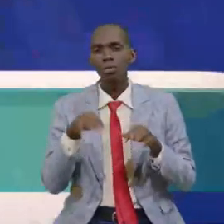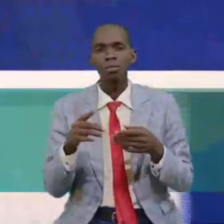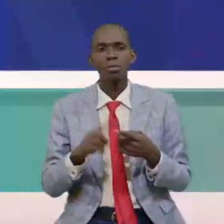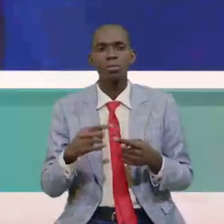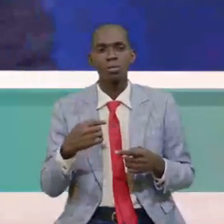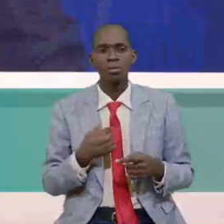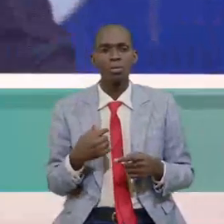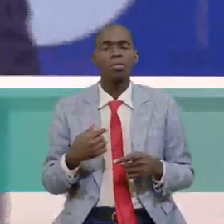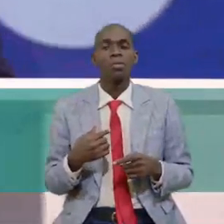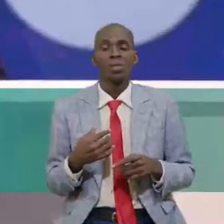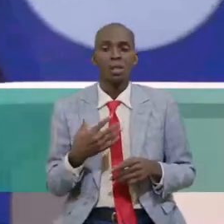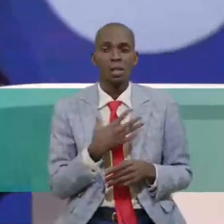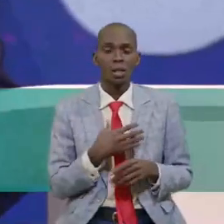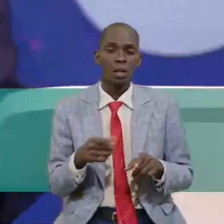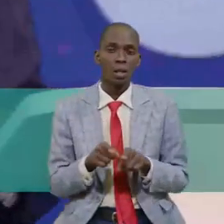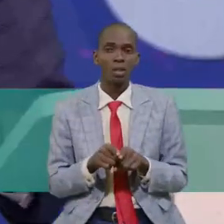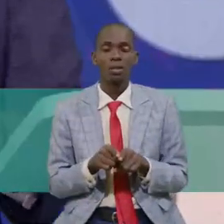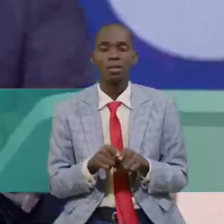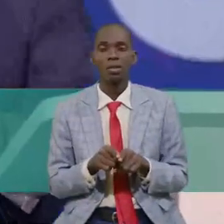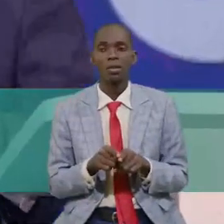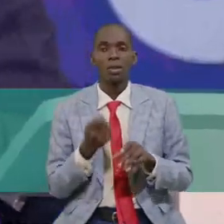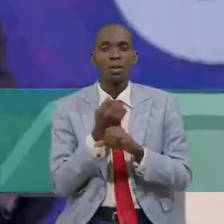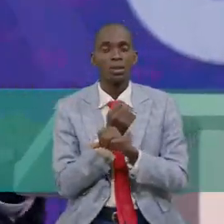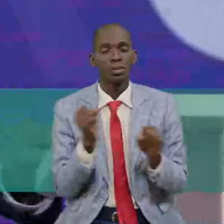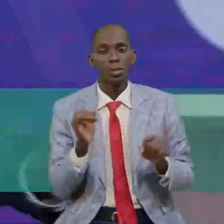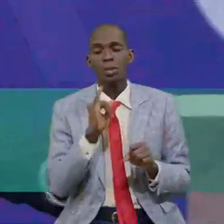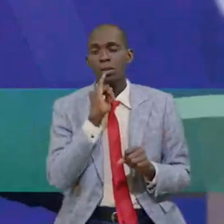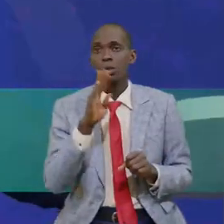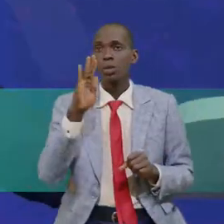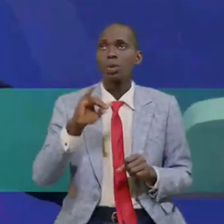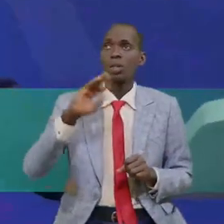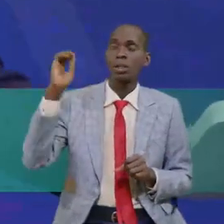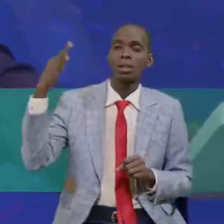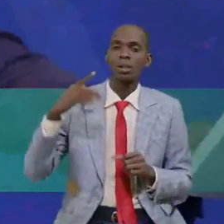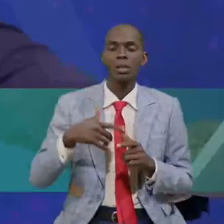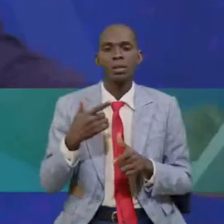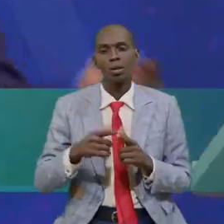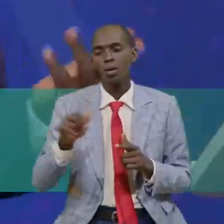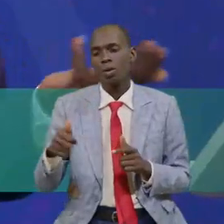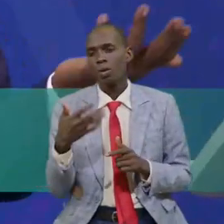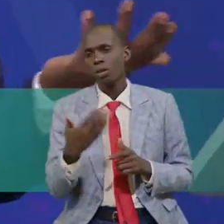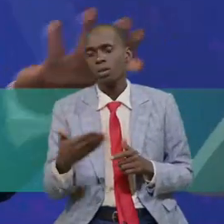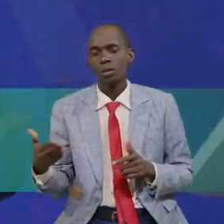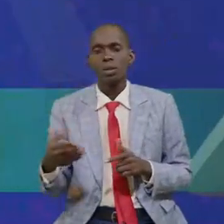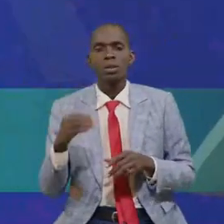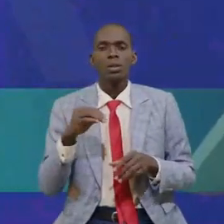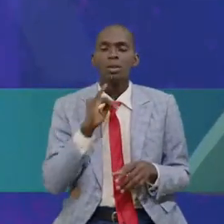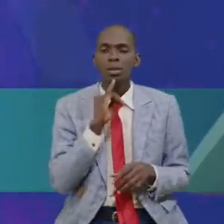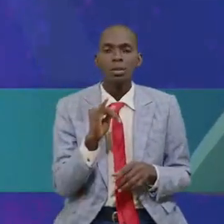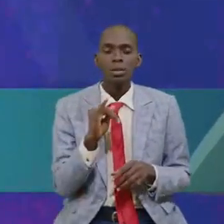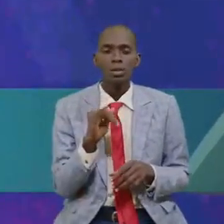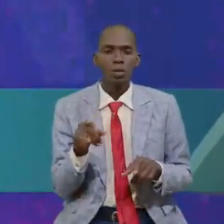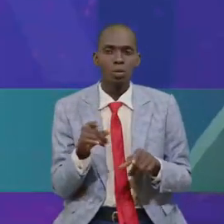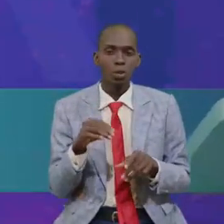au salut. C'est pas la grâce. Le reste de notre vie dans le ministère, c'est aussi pas